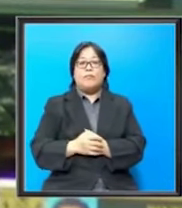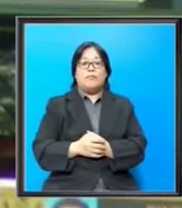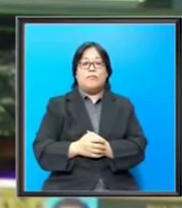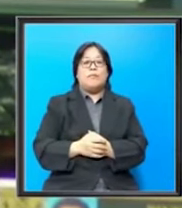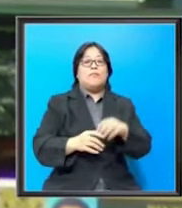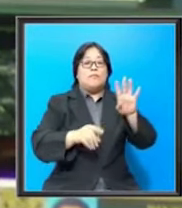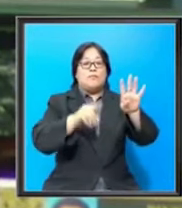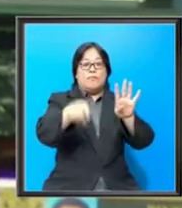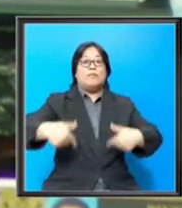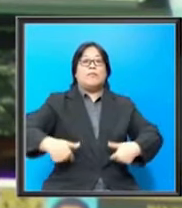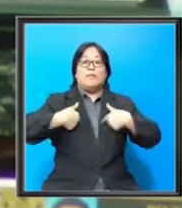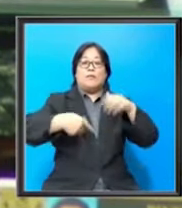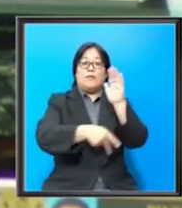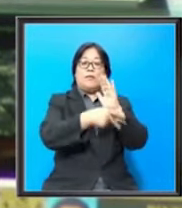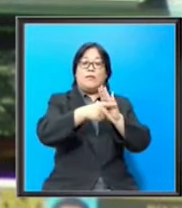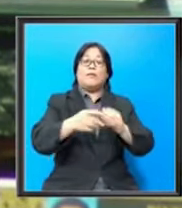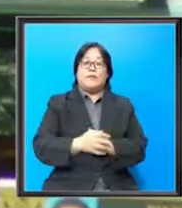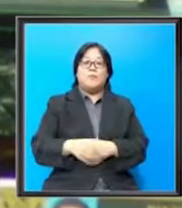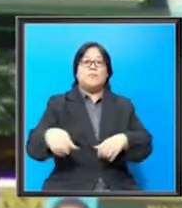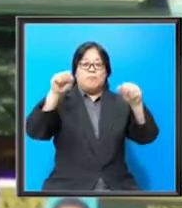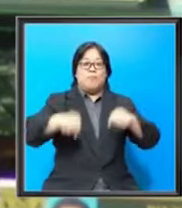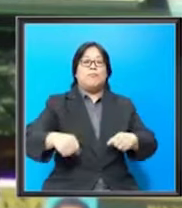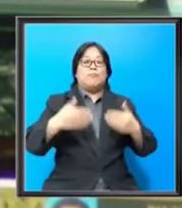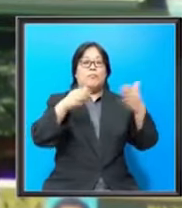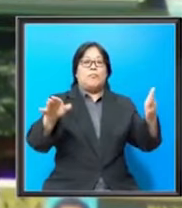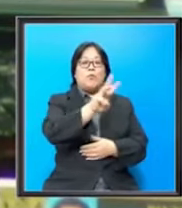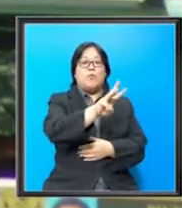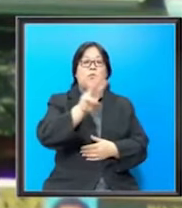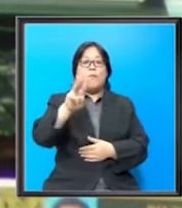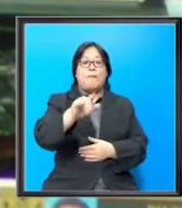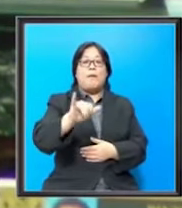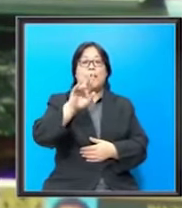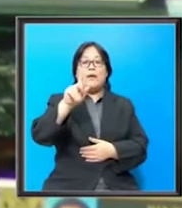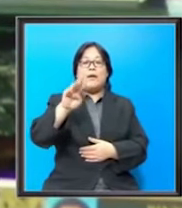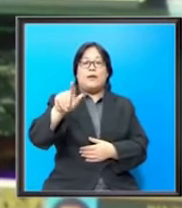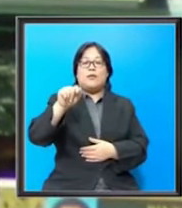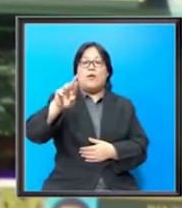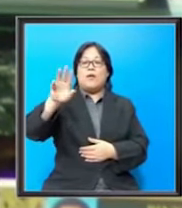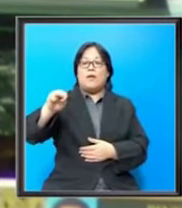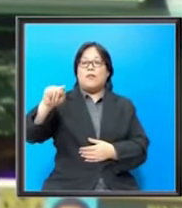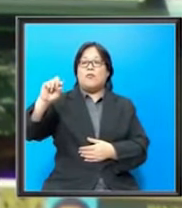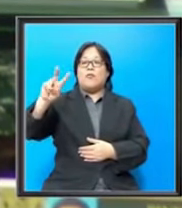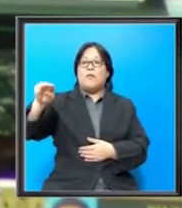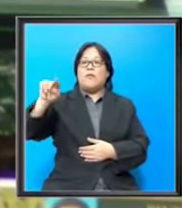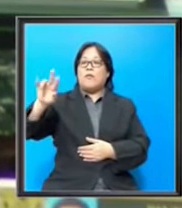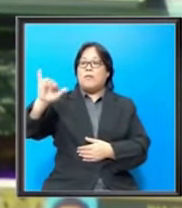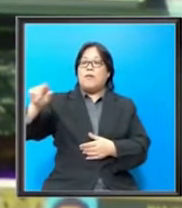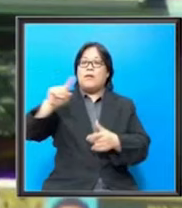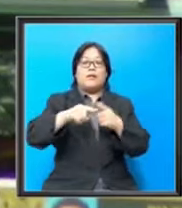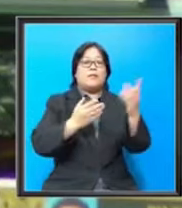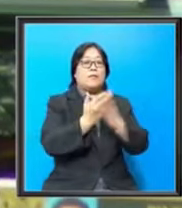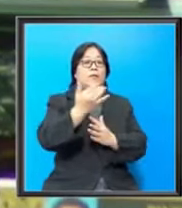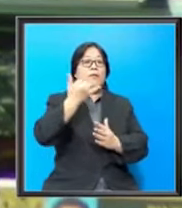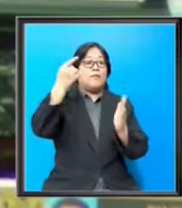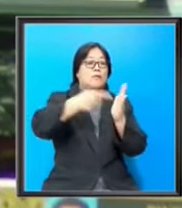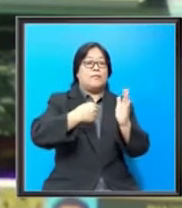di negeri-negeri yang lain. Soplon yang sukuk yang dicadangkan dibatalkan oleh Pakatan Harapan,